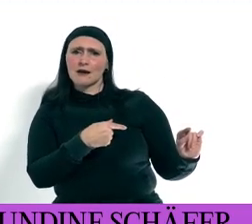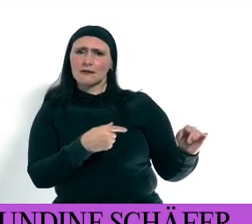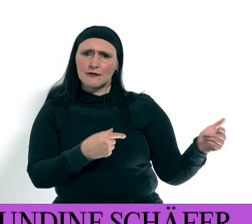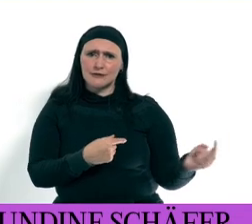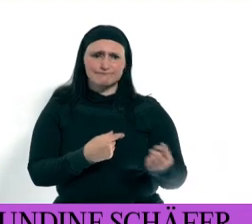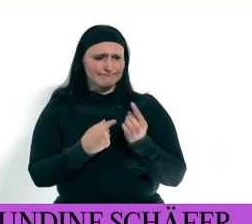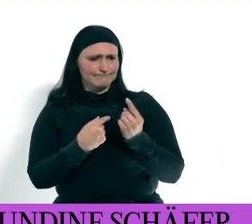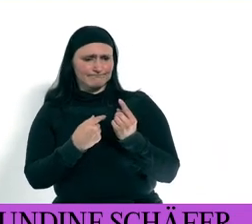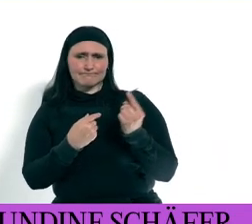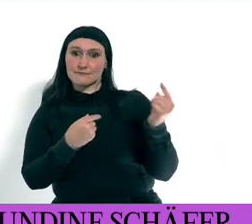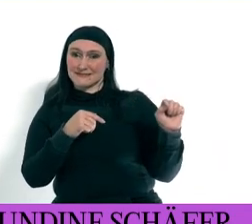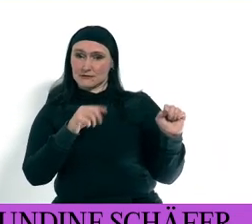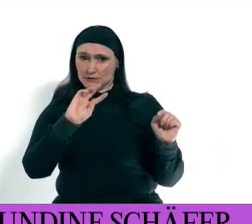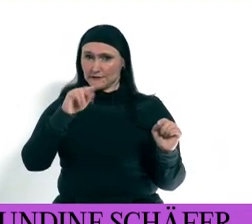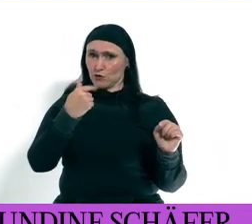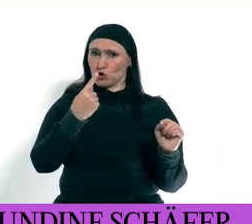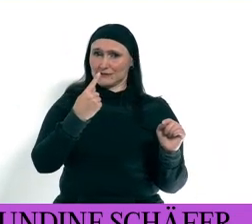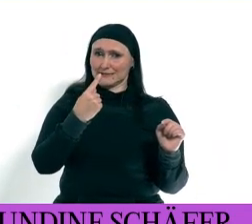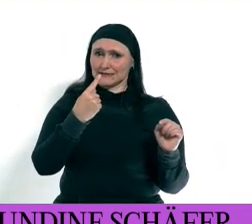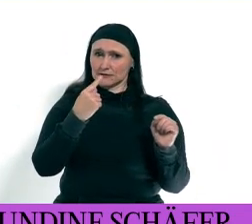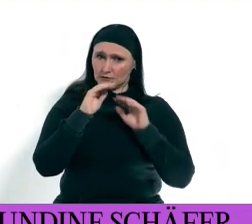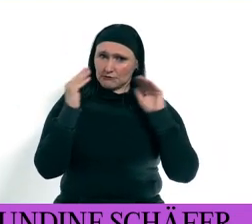insofern unsere Gäste